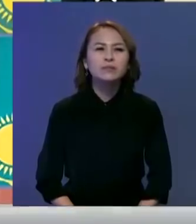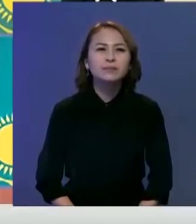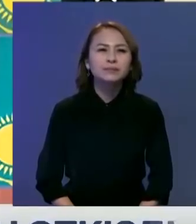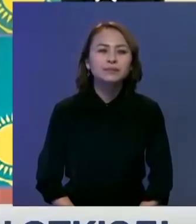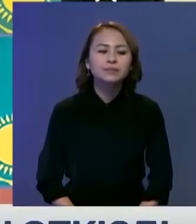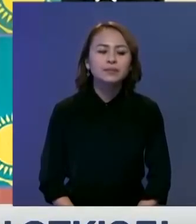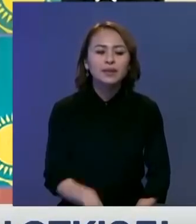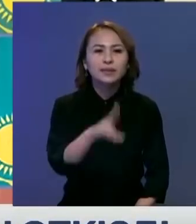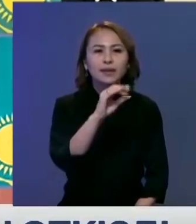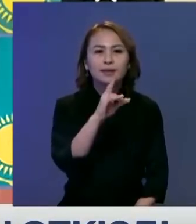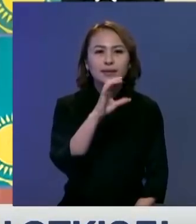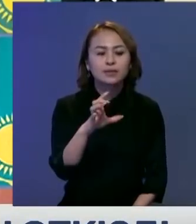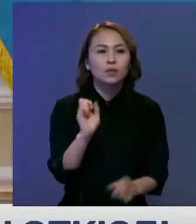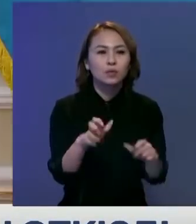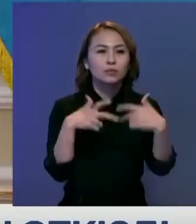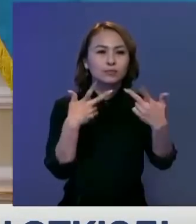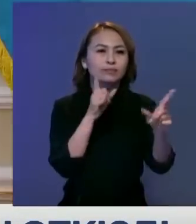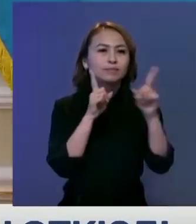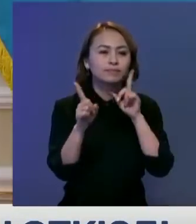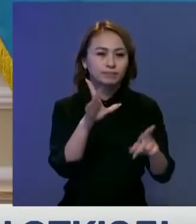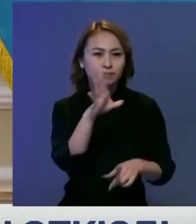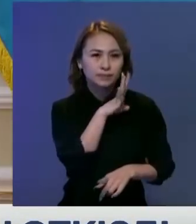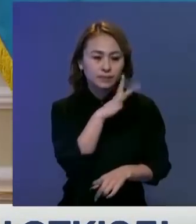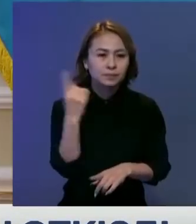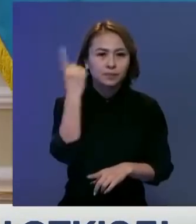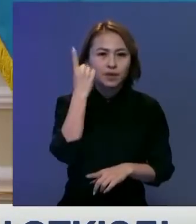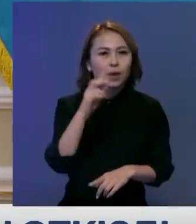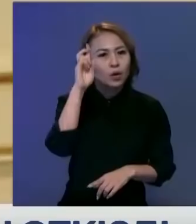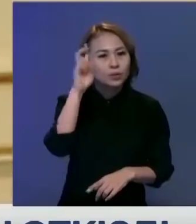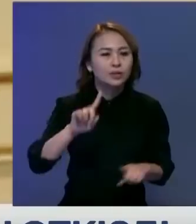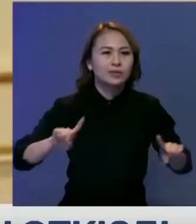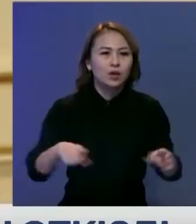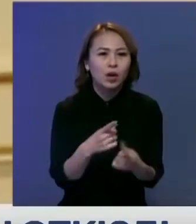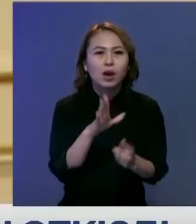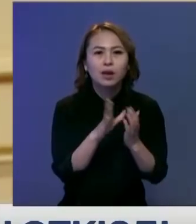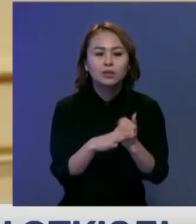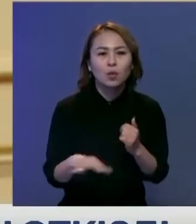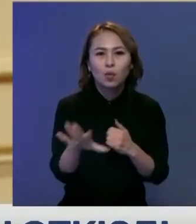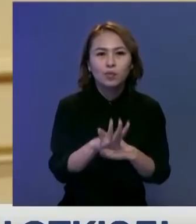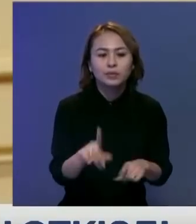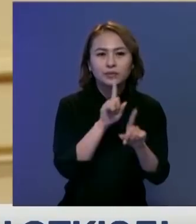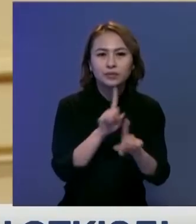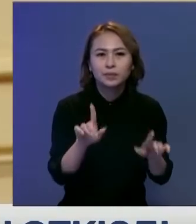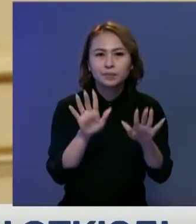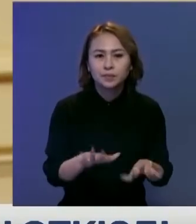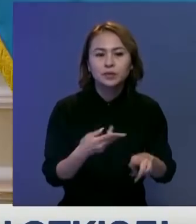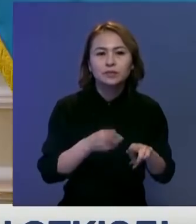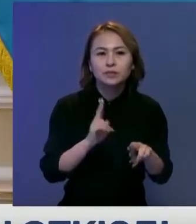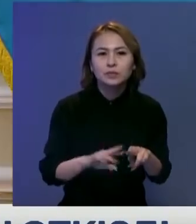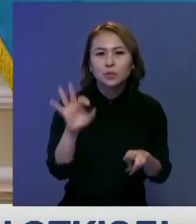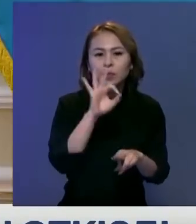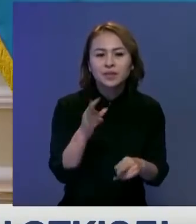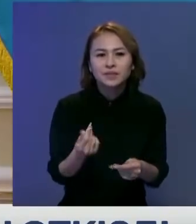Кенес онлайн өтті. Президент әуелі елдің даму жолында Атрауының орны айрықша деді. Тартылып жатқан